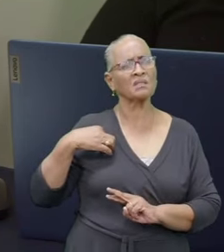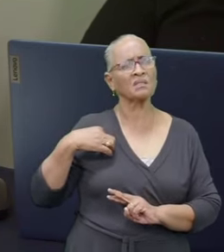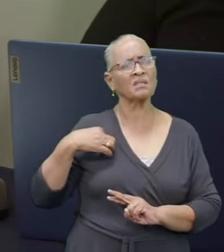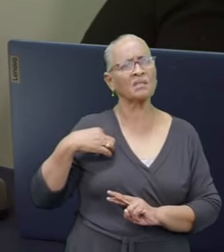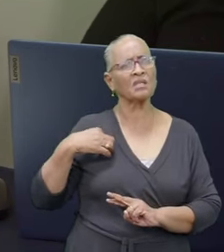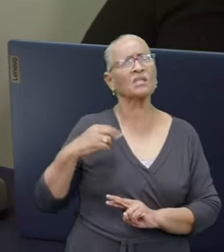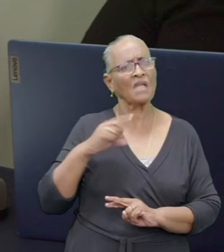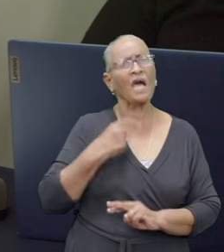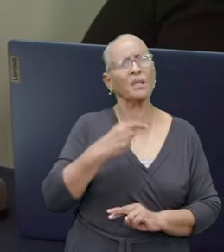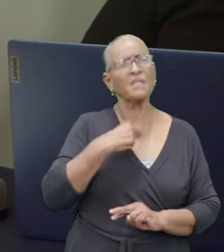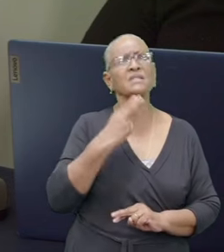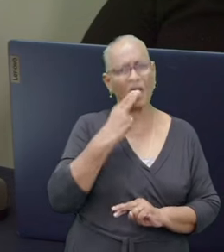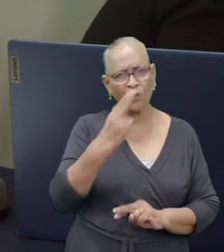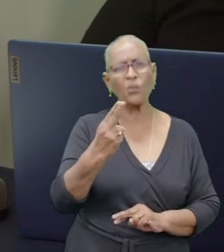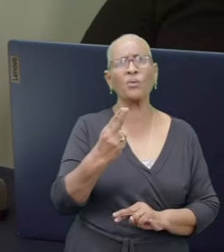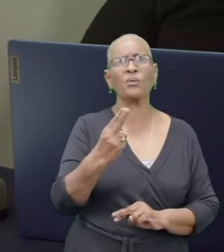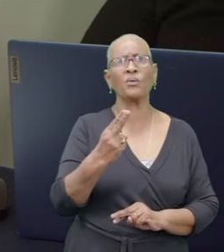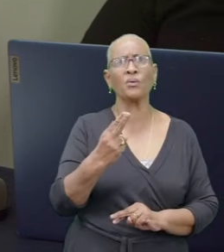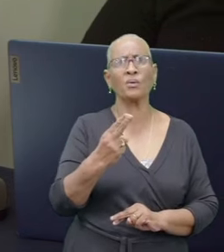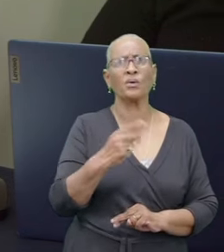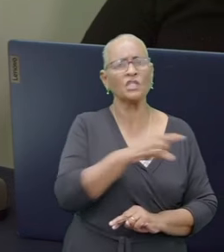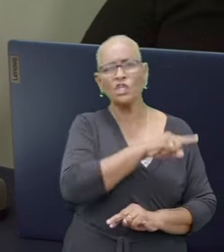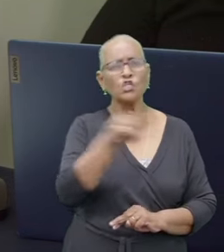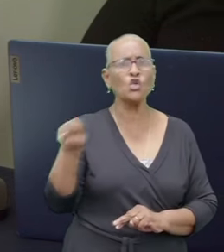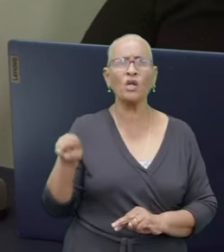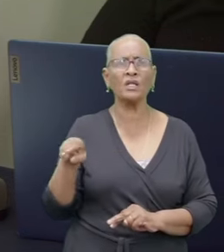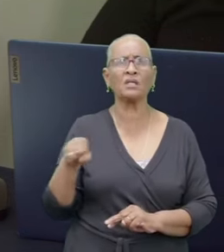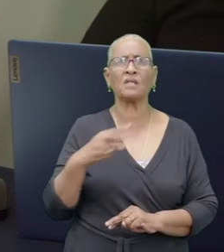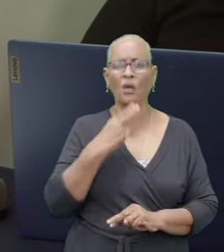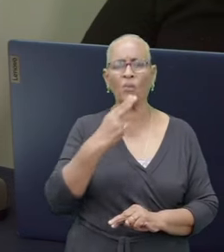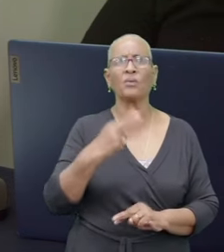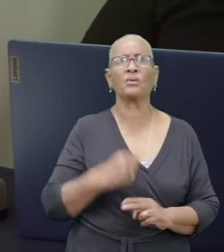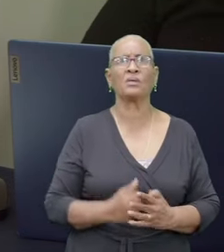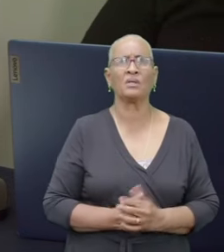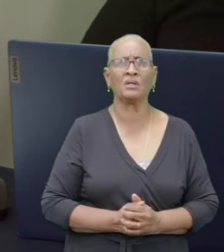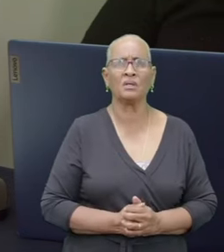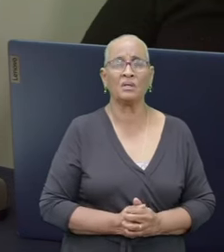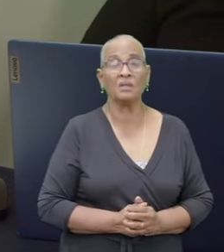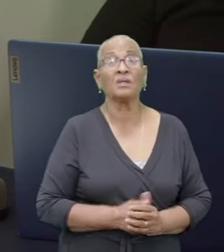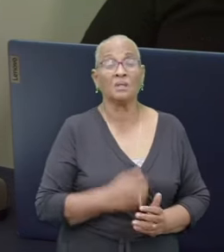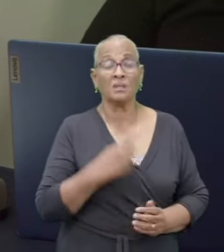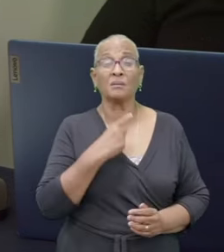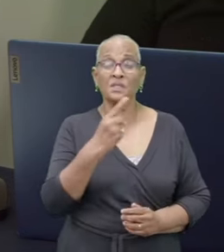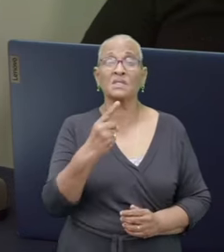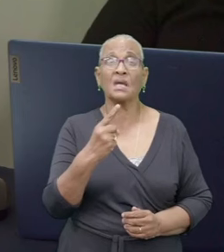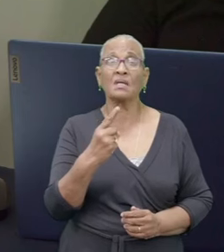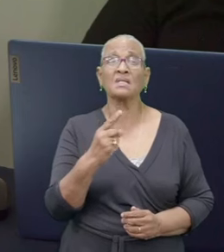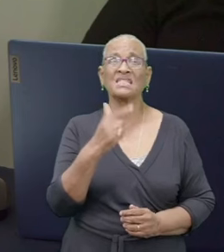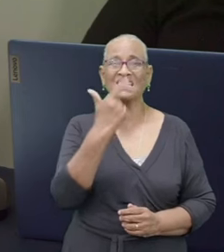U heeft in maart, is er in de regeringsvergadering besloten, en het heeft u dat ook medegedeeld, dat er